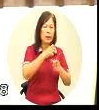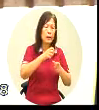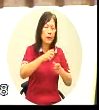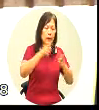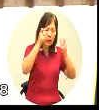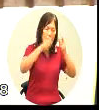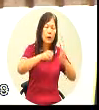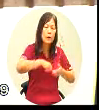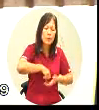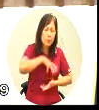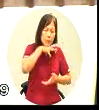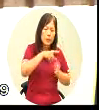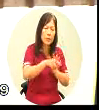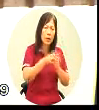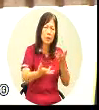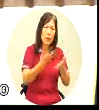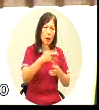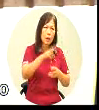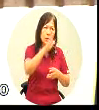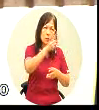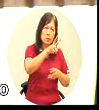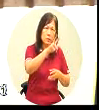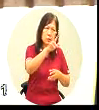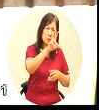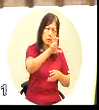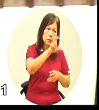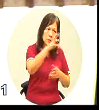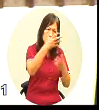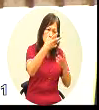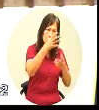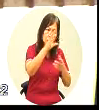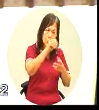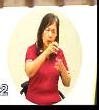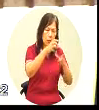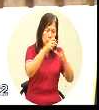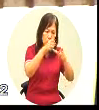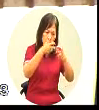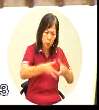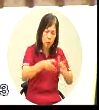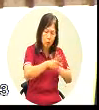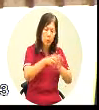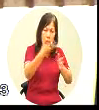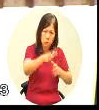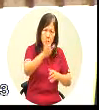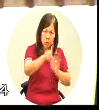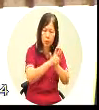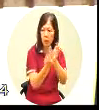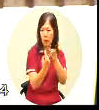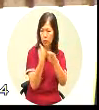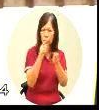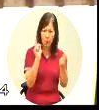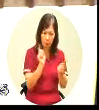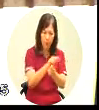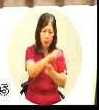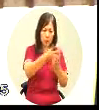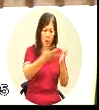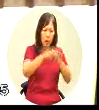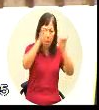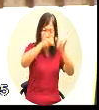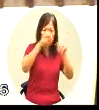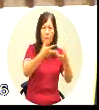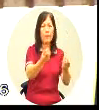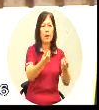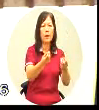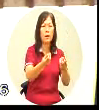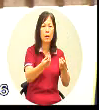可以提供约70万吨的水。不过在去年啊，就遇到这个都没有下雨，